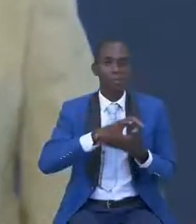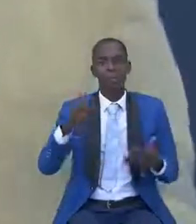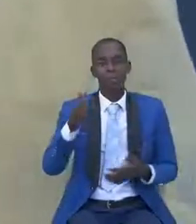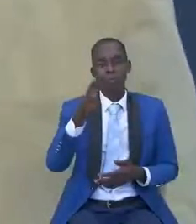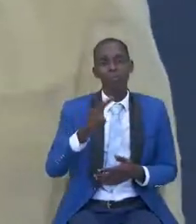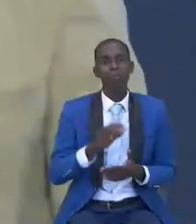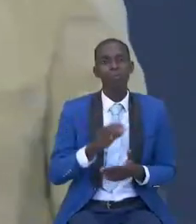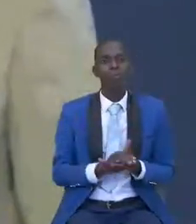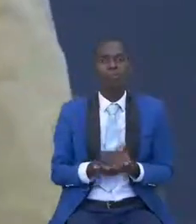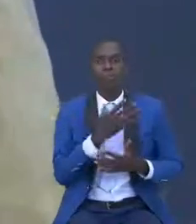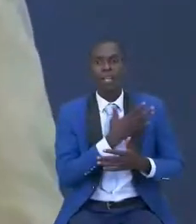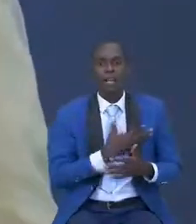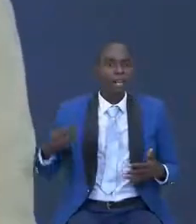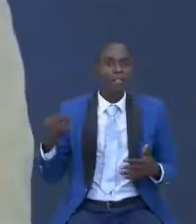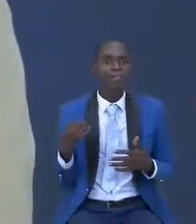dit dans le verset